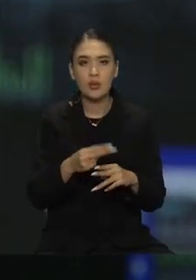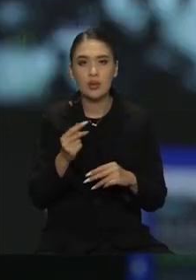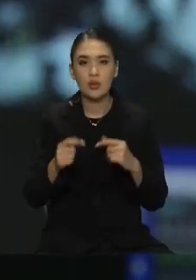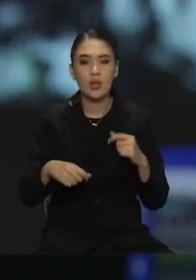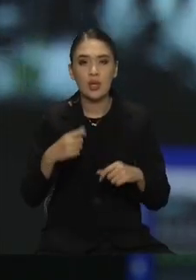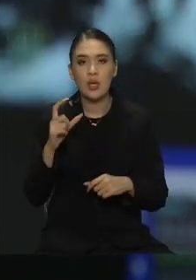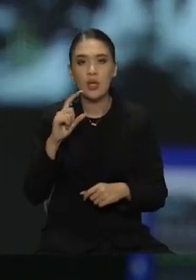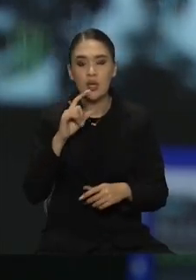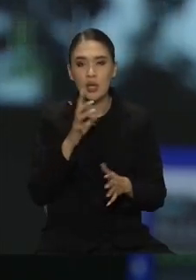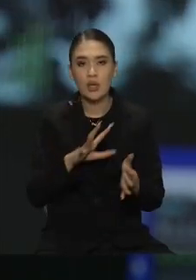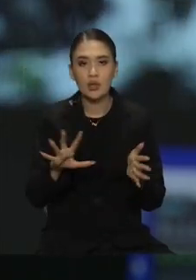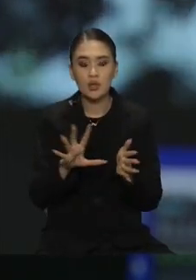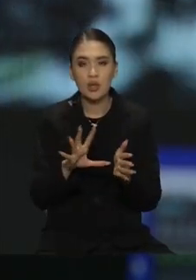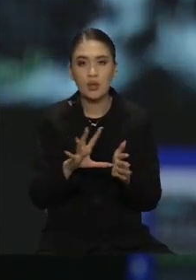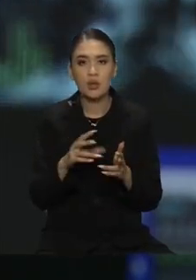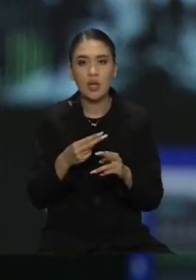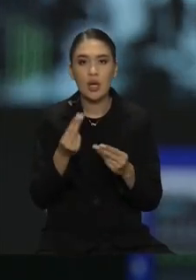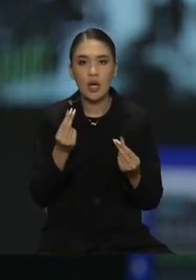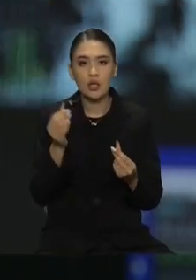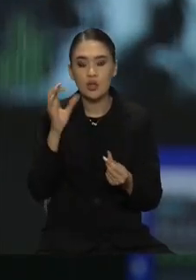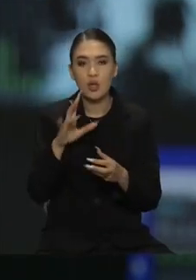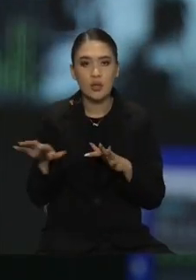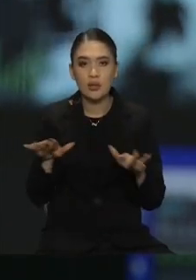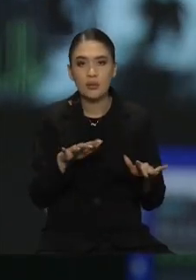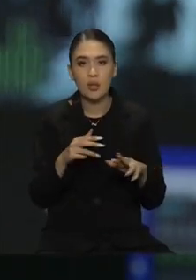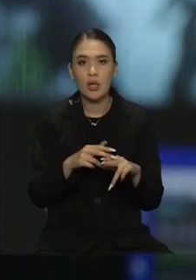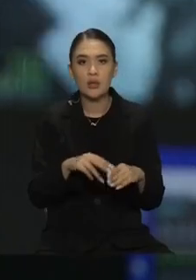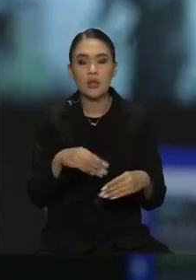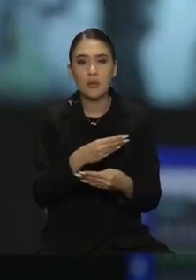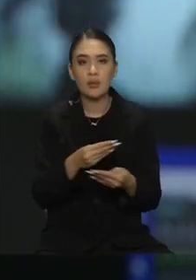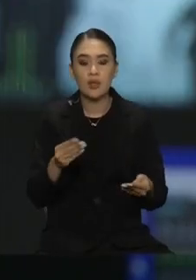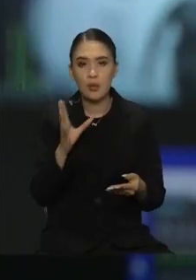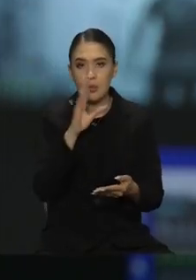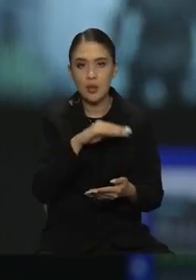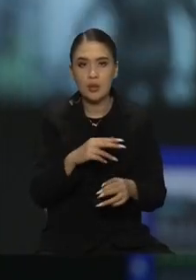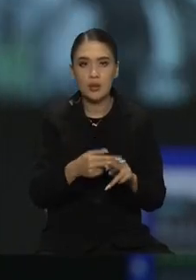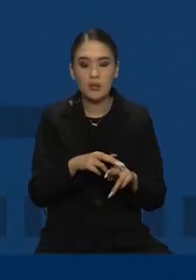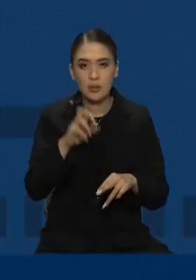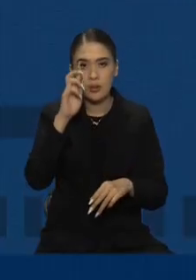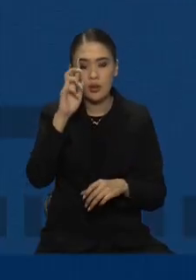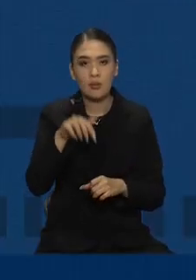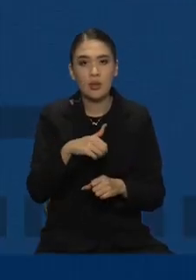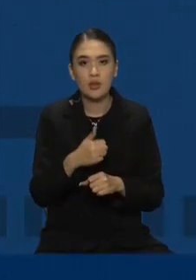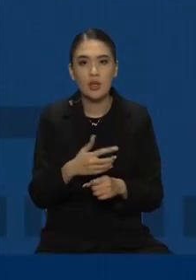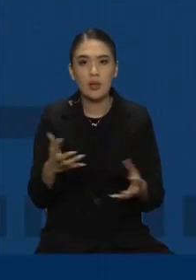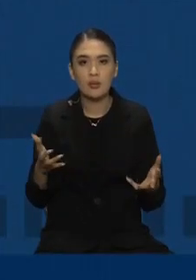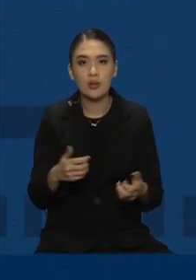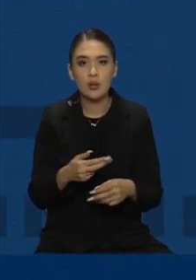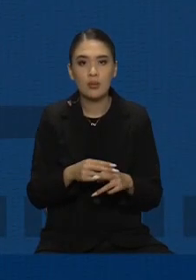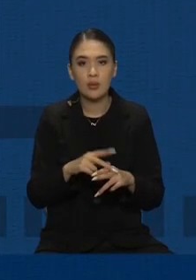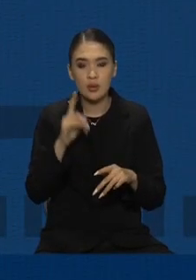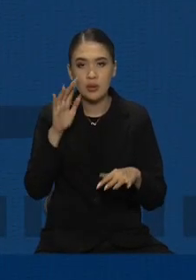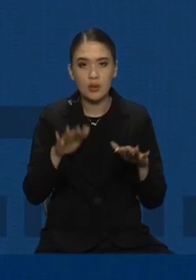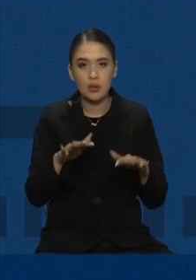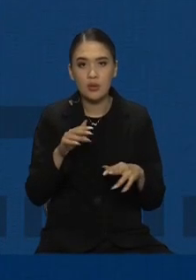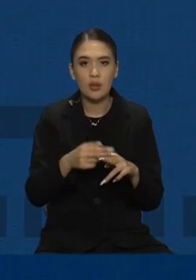электронды коммерция мен басқа да қаржылық қызметтерді жетілдірудің арқасында қол жеткізілген. Мемлекет басшысының қабылдауында болған басқарма төрағасы солай